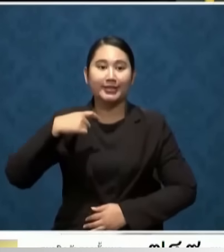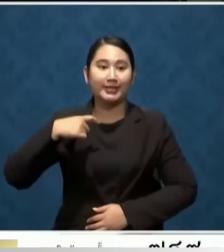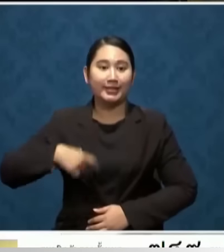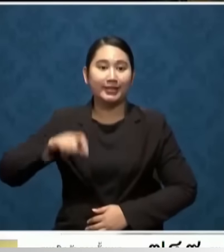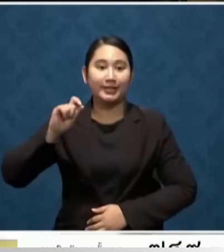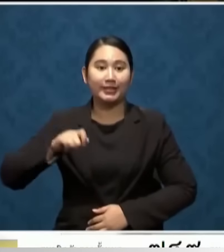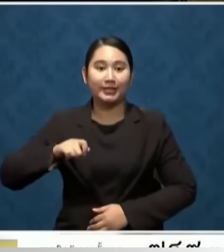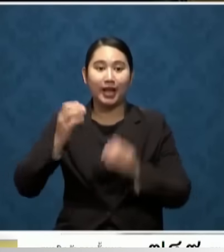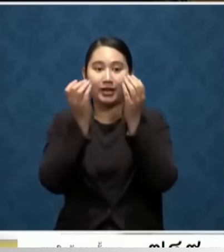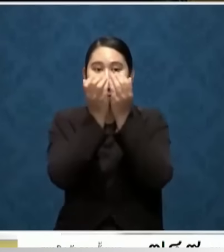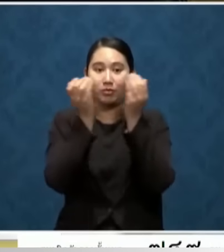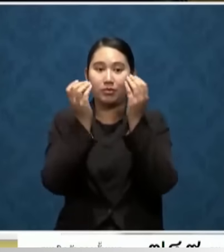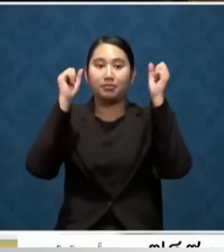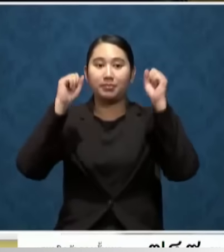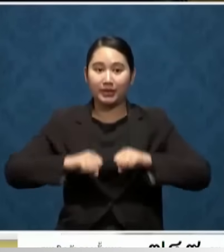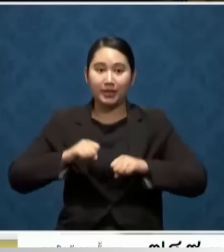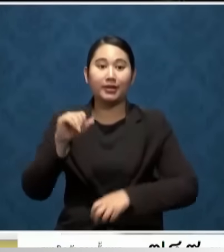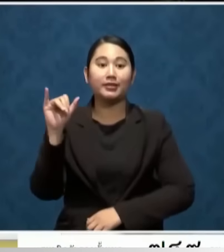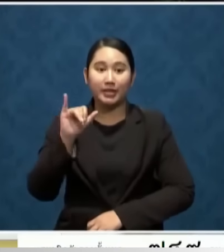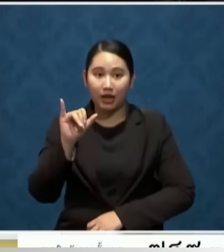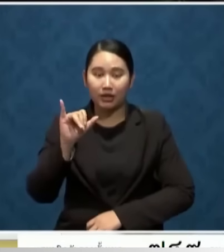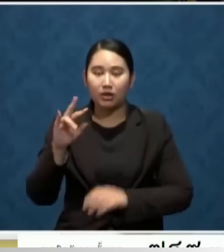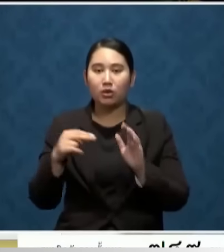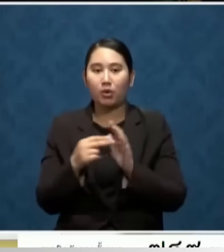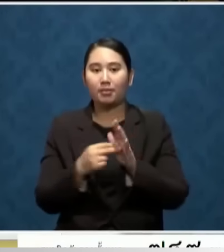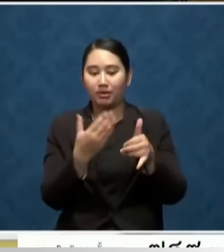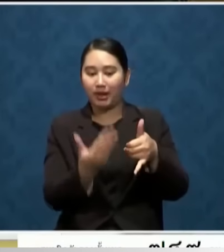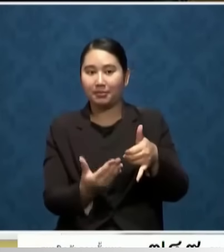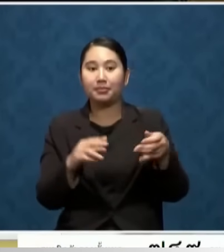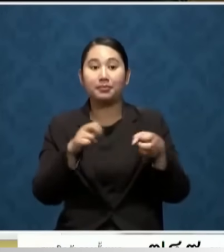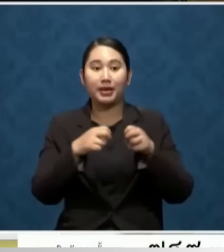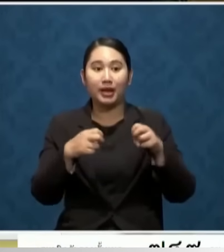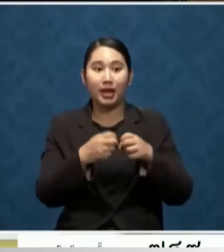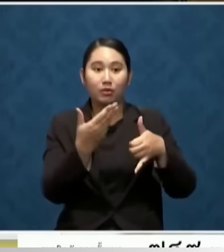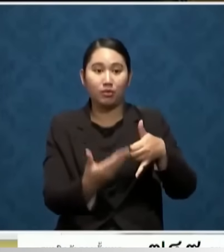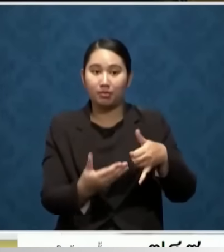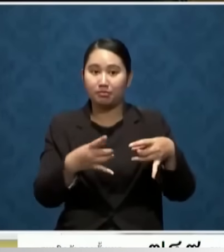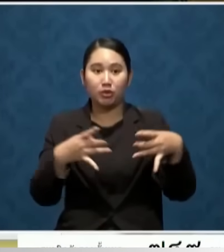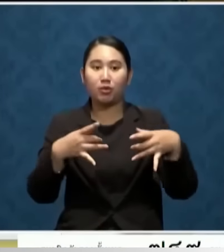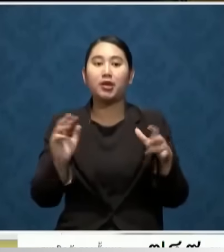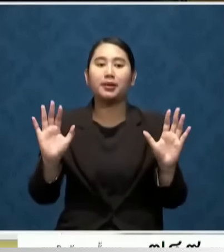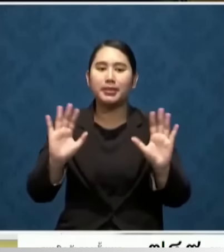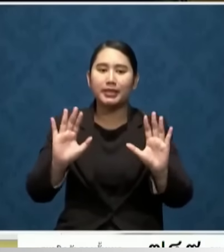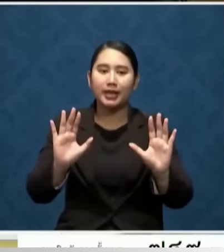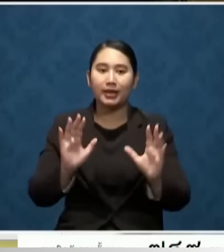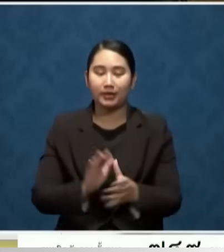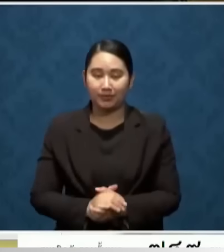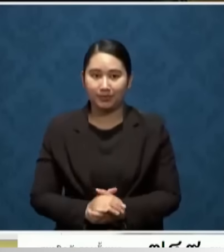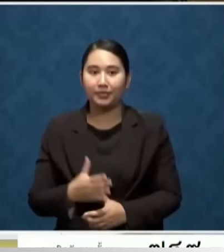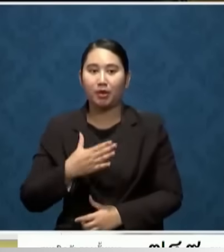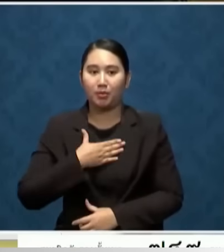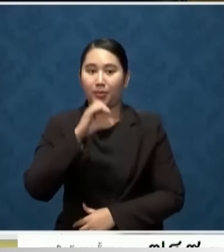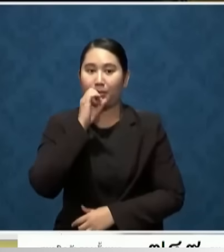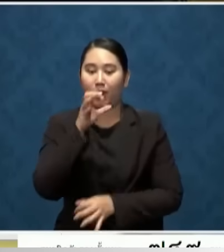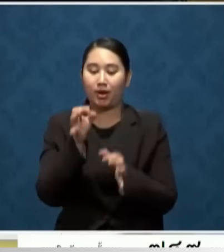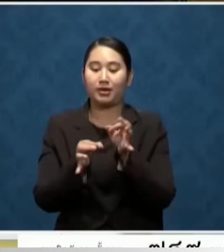ธรรมนูญเป็นที่สุดจะไปถือว่าเขามีปัญหาเรื่องคุณสมบัตินั้นไม่ได้ผมขอกราบเรียน